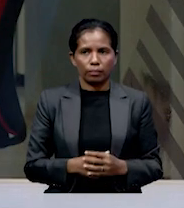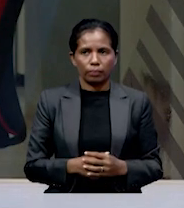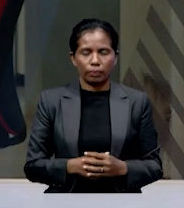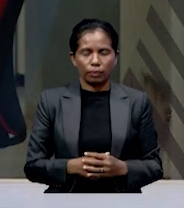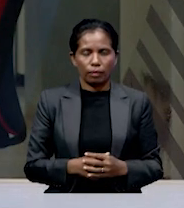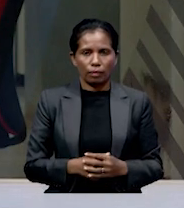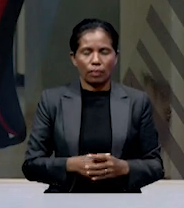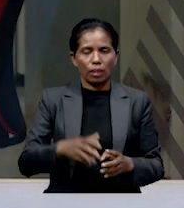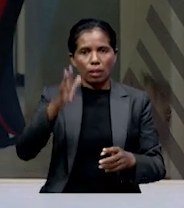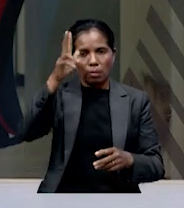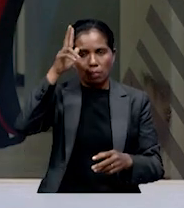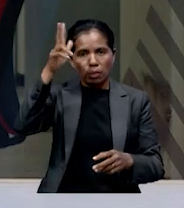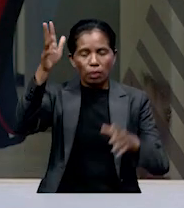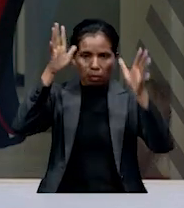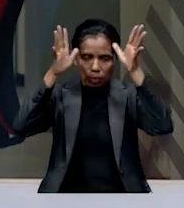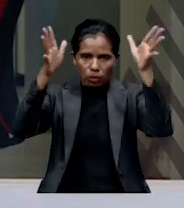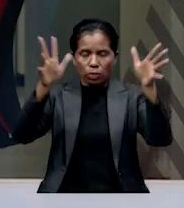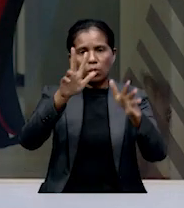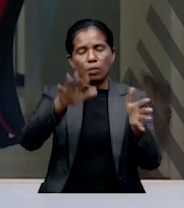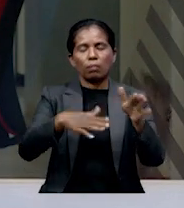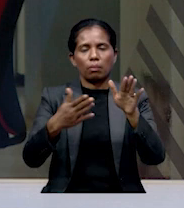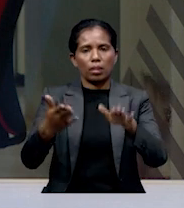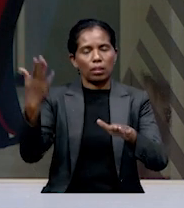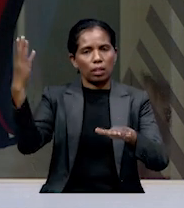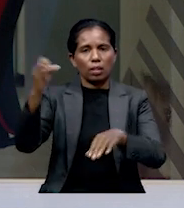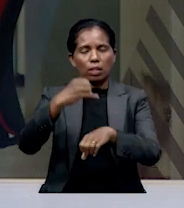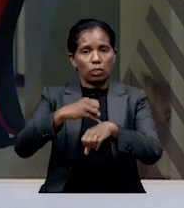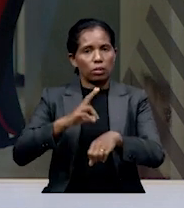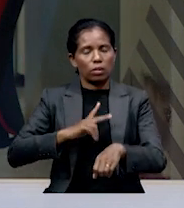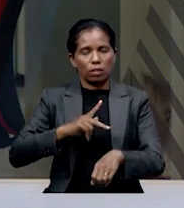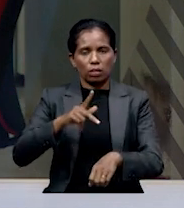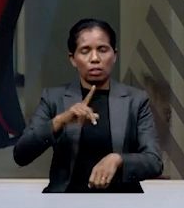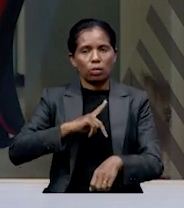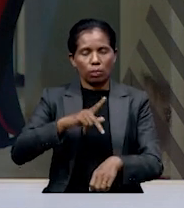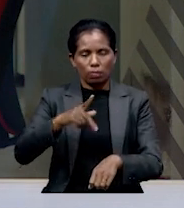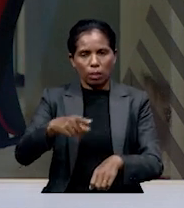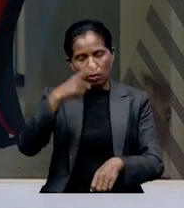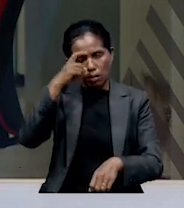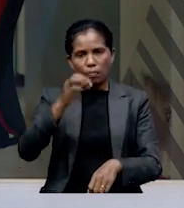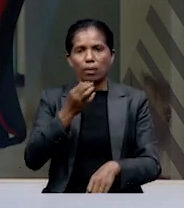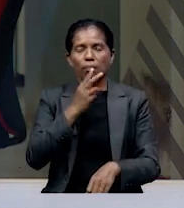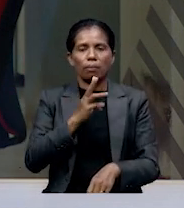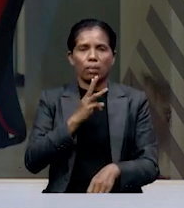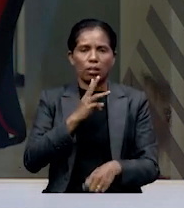Bibiru sa tolu mate ya Ilya Jaco tamba bay lorong naruk halo B no ay hang menos.